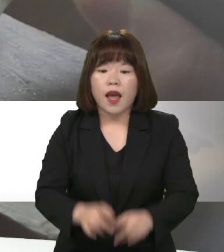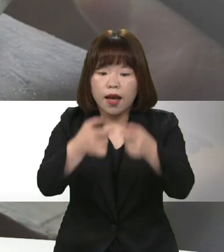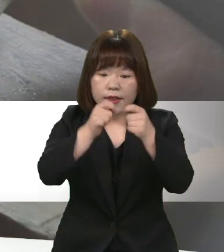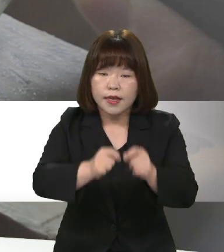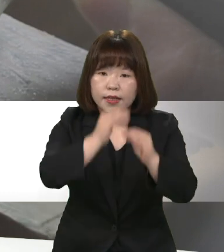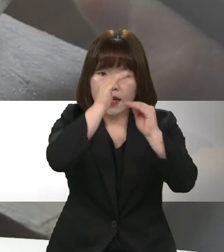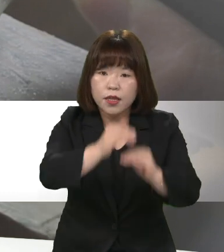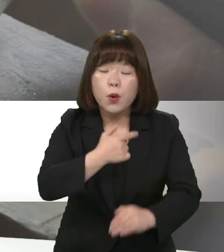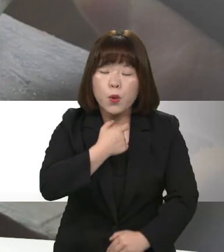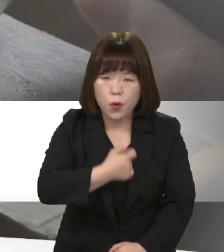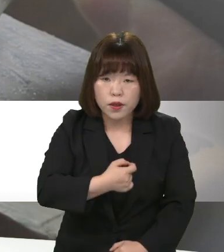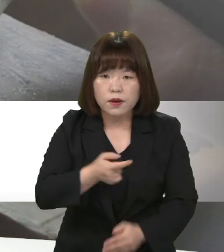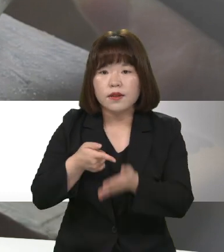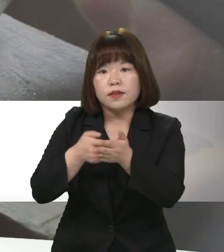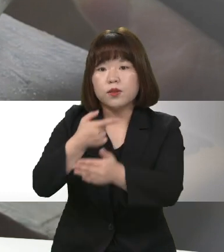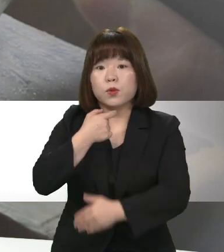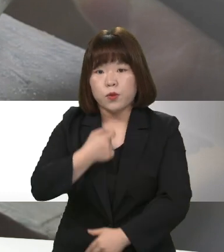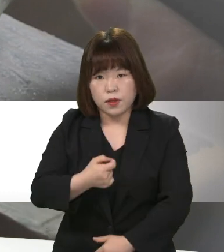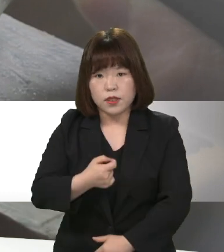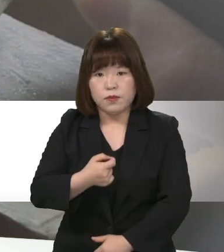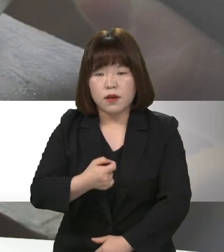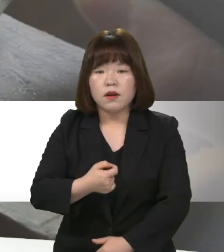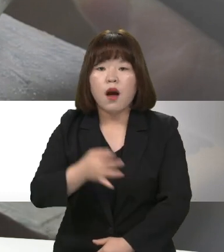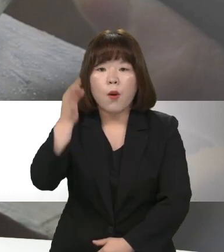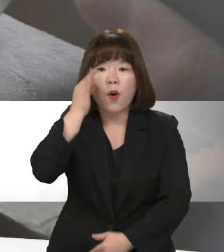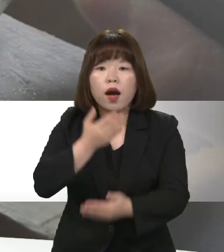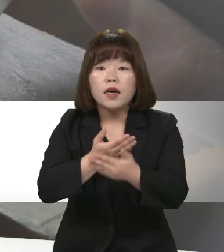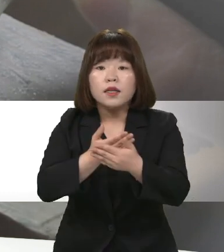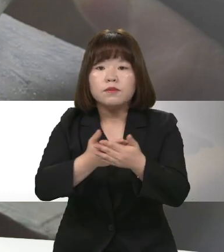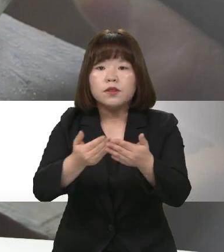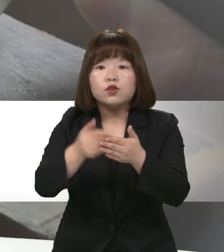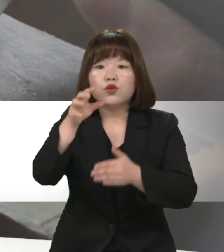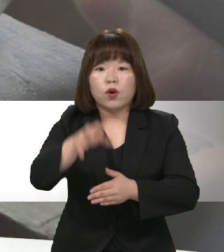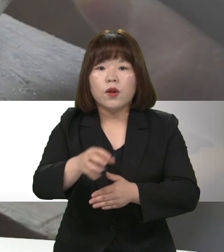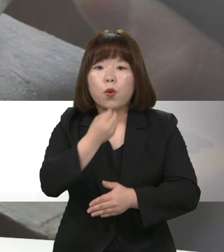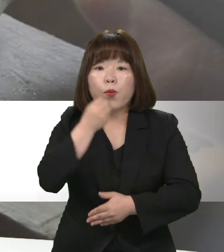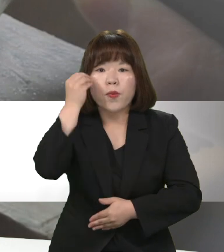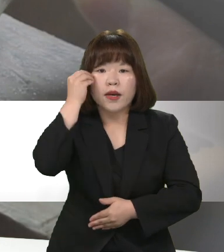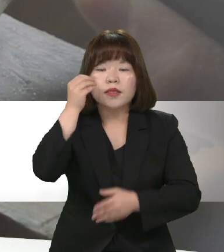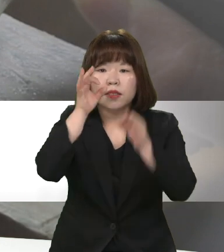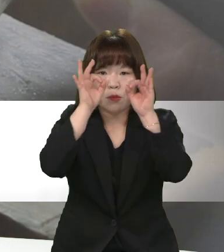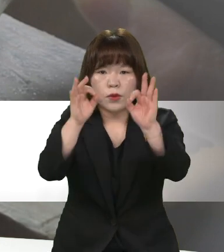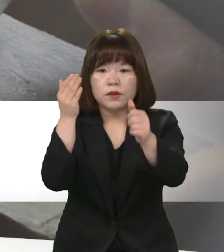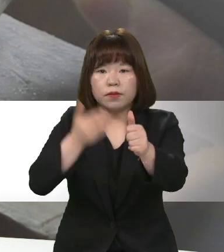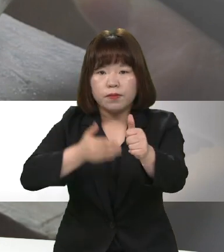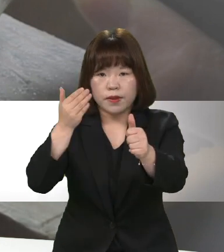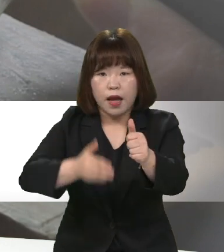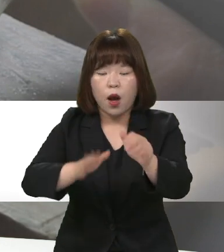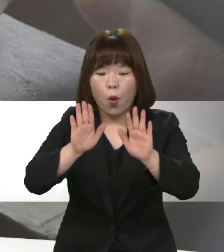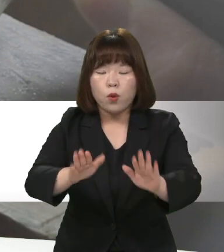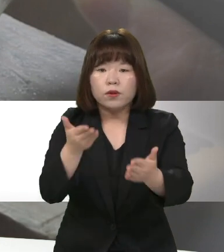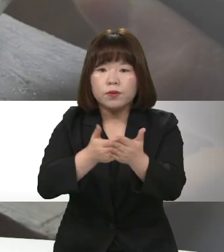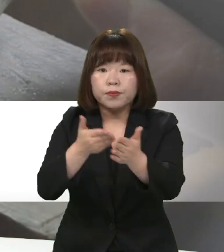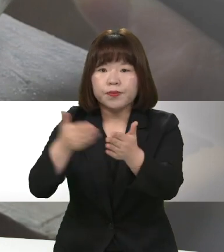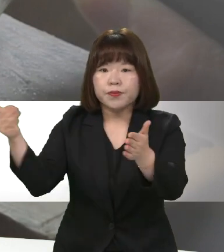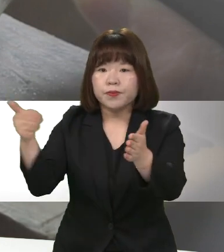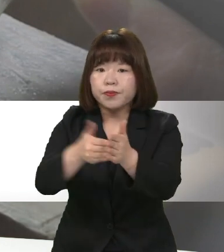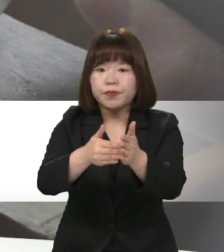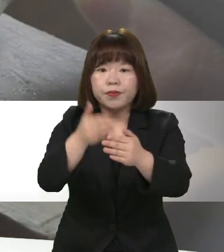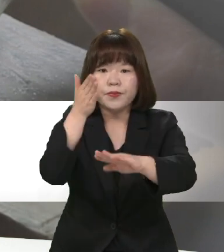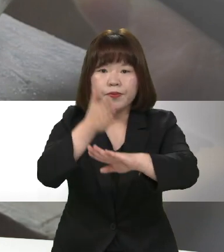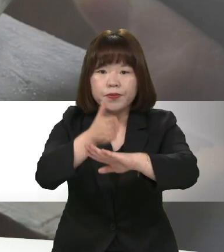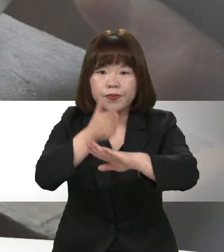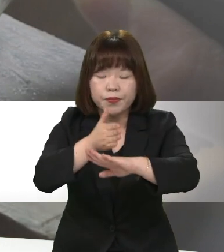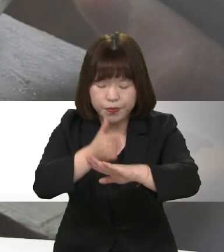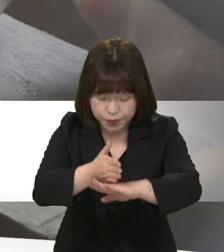자세한 내용을 알고 싶으시거나 신청을 원하신다면 포항 시립미술관 홈페이지를 이용하시면 됩니다 이번주 준비한 소식은 여기까지입니다